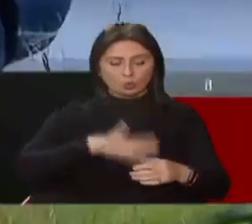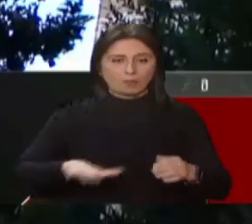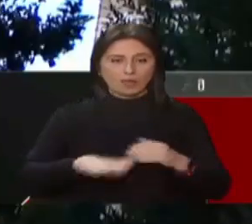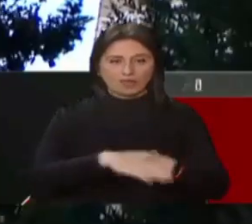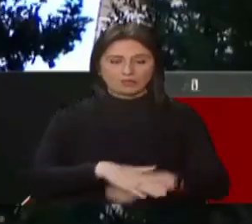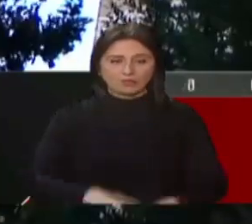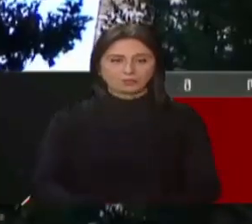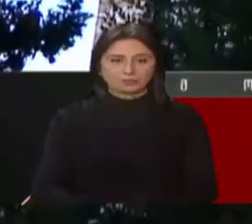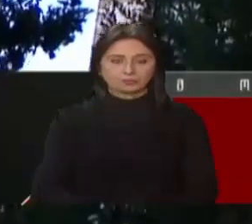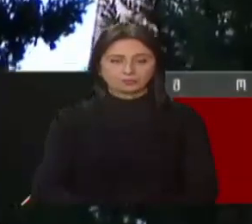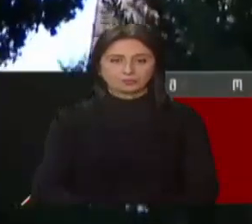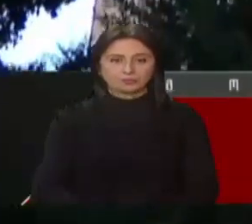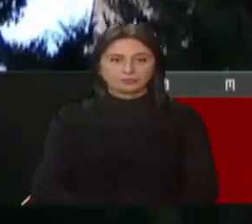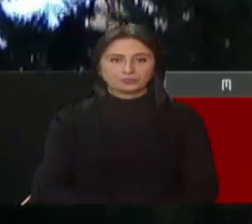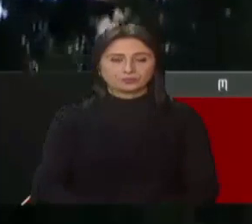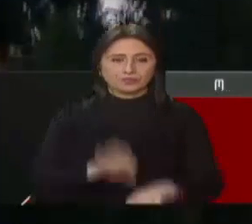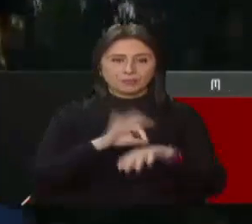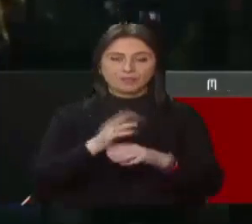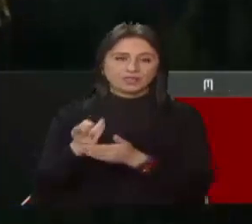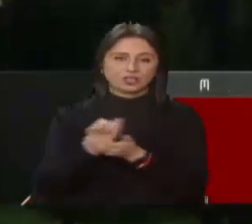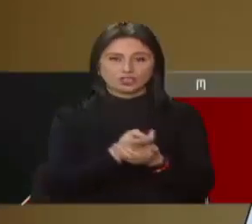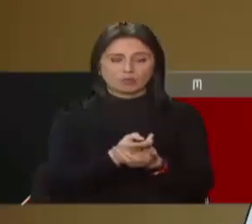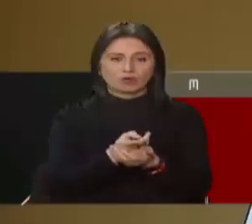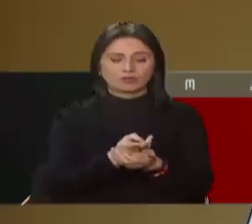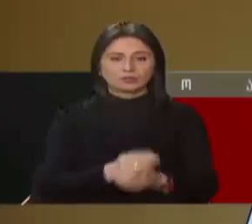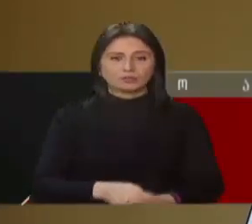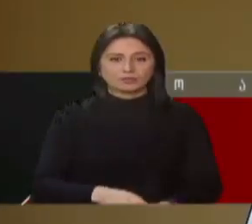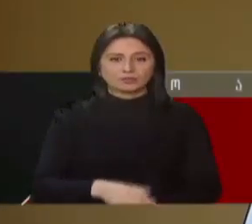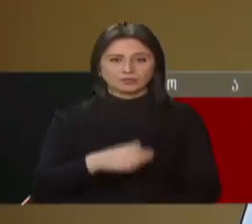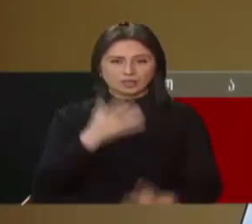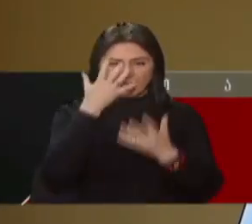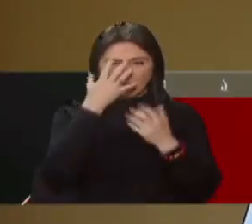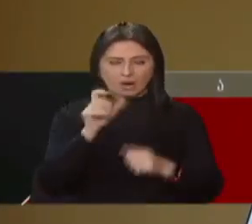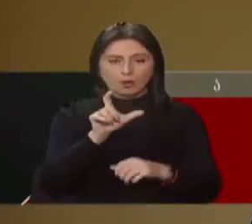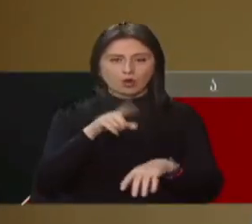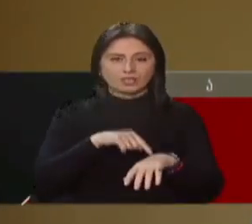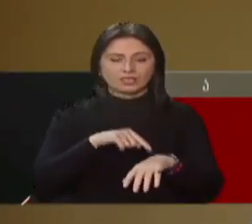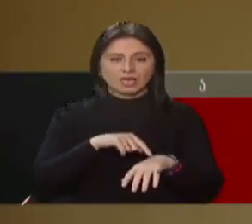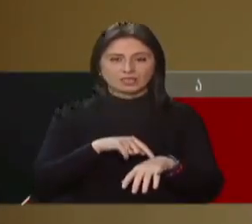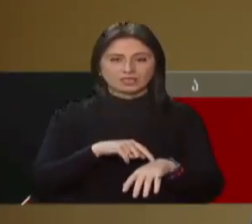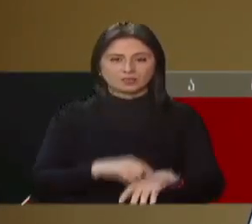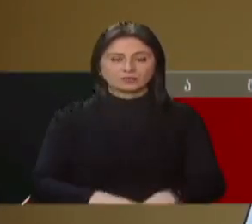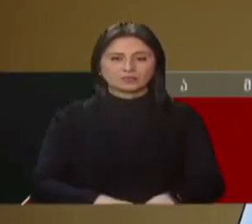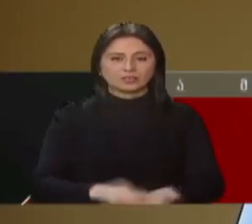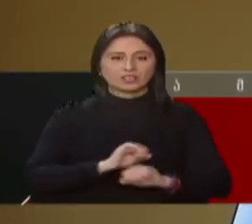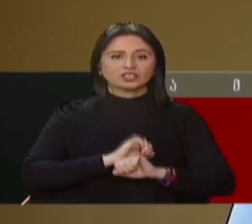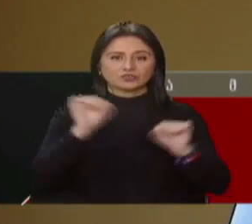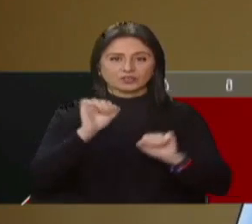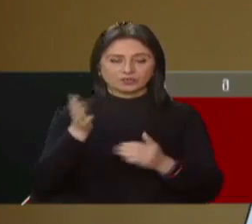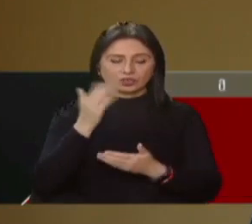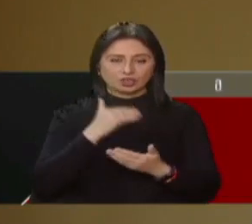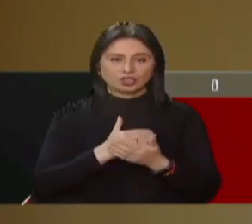ფეხები. პაციენტი შემოყვანილია სულ ღამის 2 საათზე აფეთქების